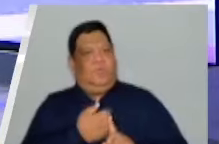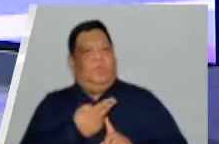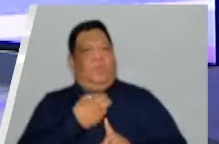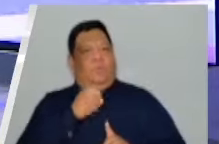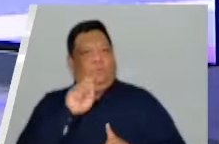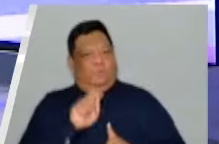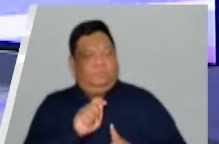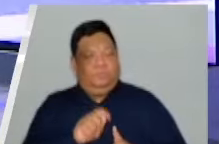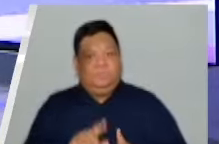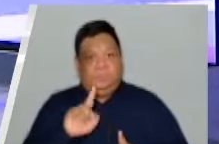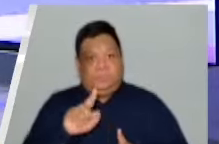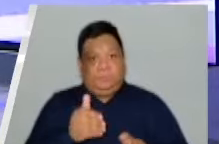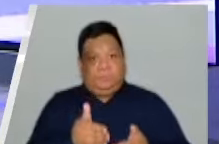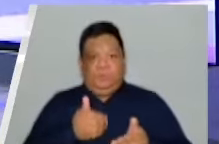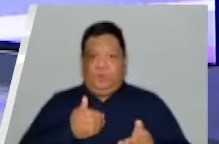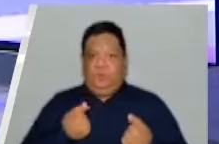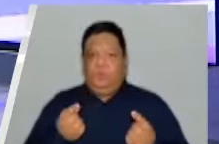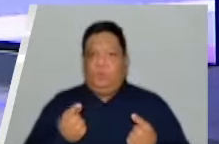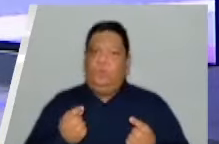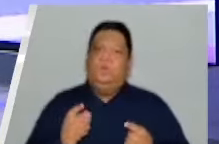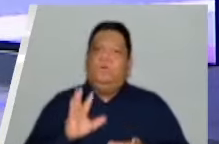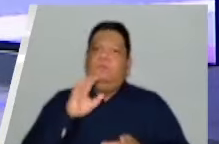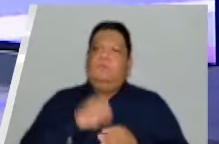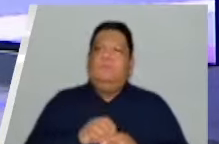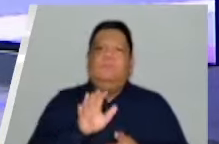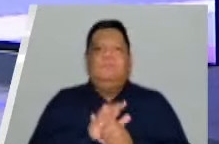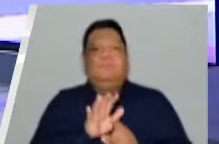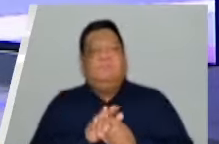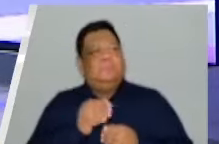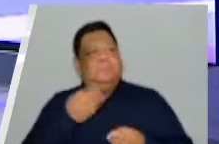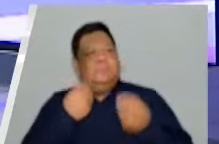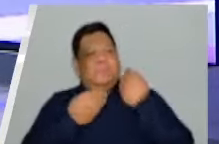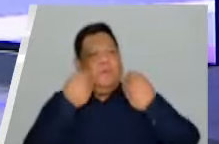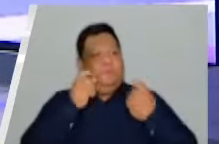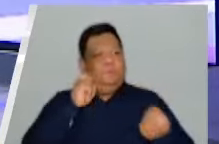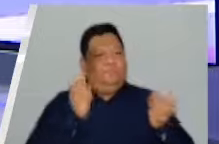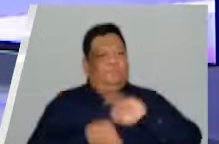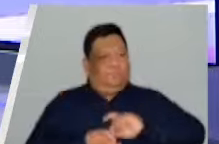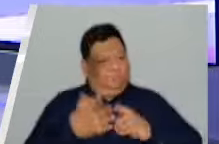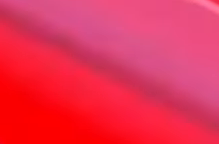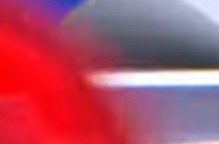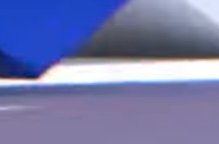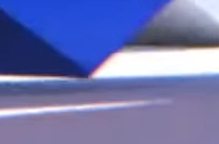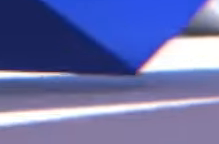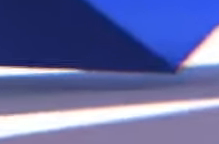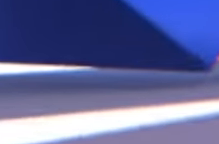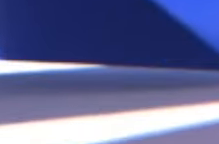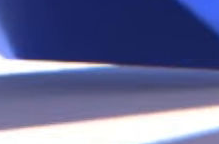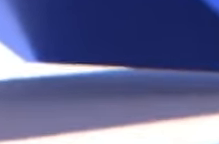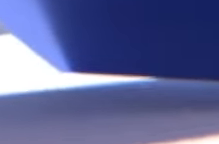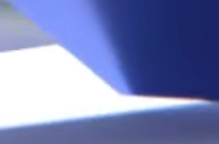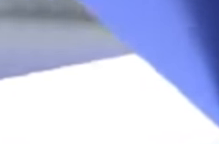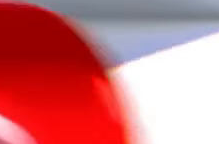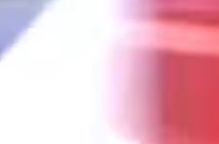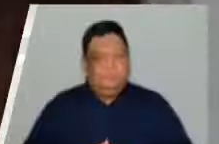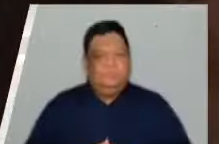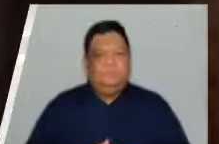siya ng kumasa sa nauusong Makeup Transformation Challenge. Yan ang chika ni Aubrey Carampel.